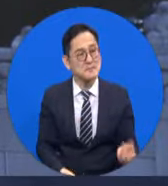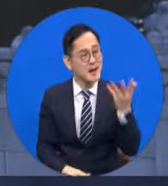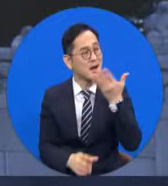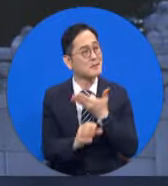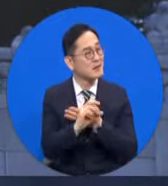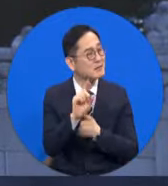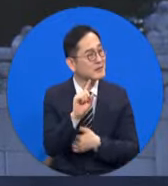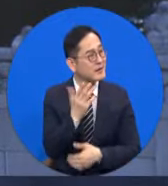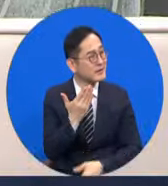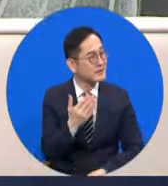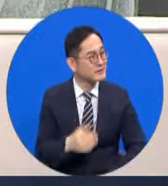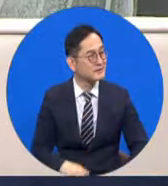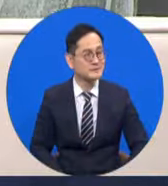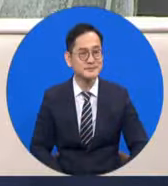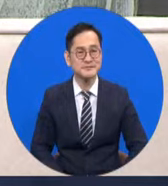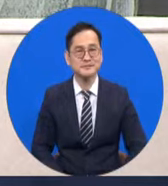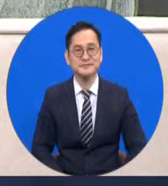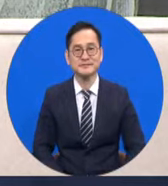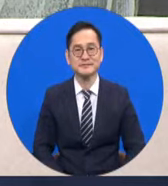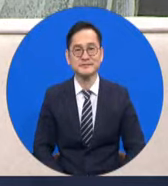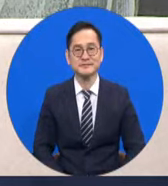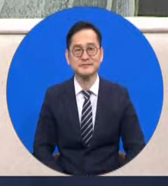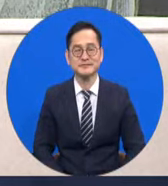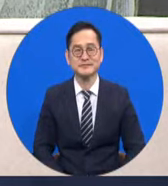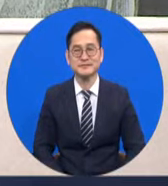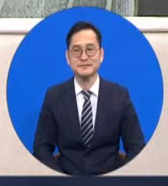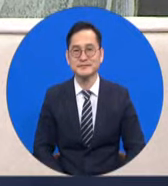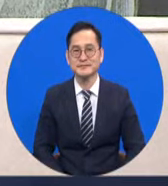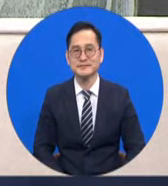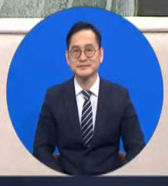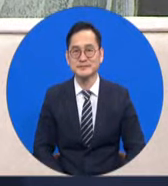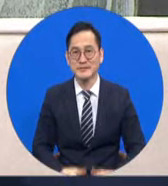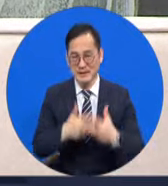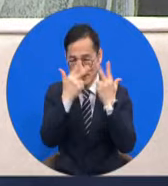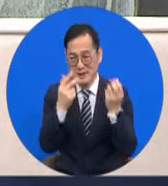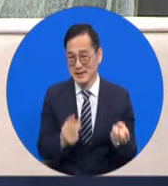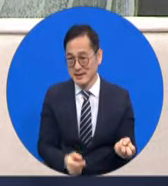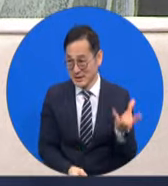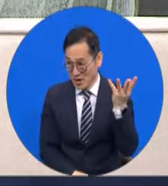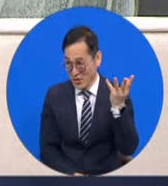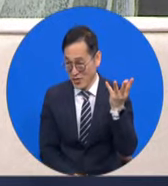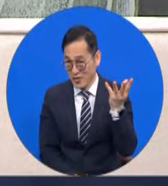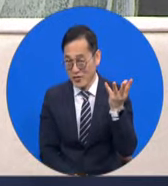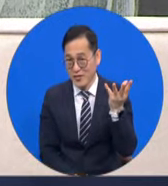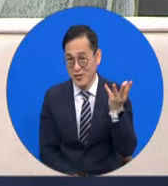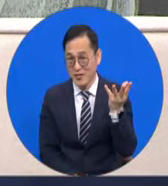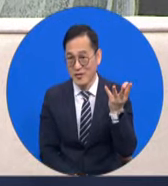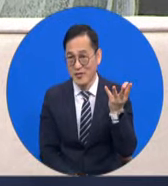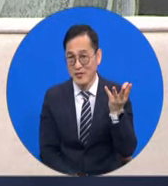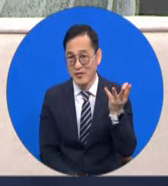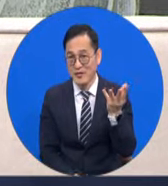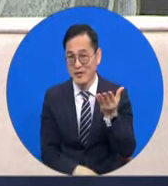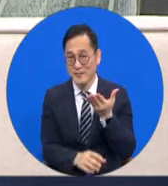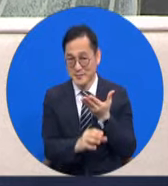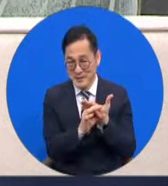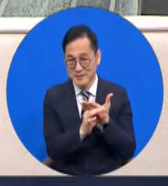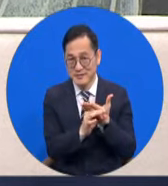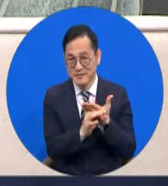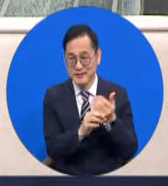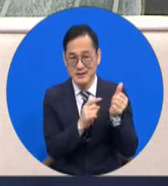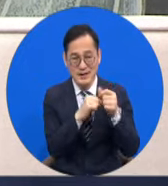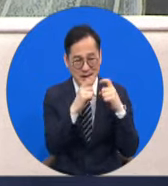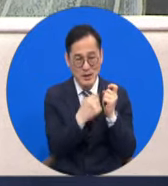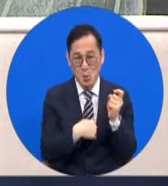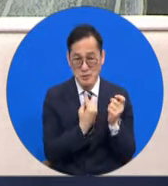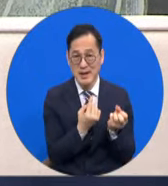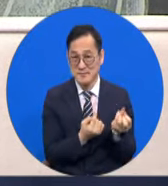네. 이재명 후보가 이길 경우는 두 가지를 생각해야 됩니다. 그냥 개인이 이긴다는 것 말고